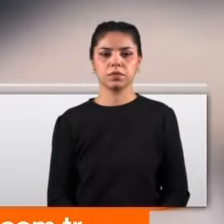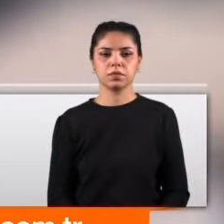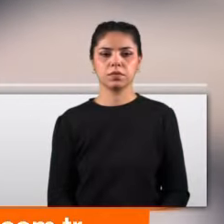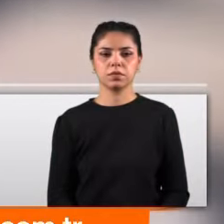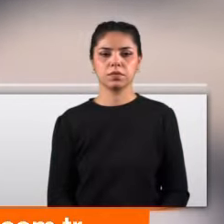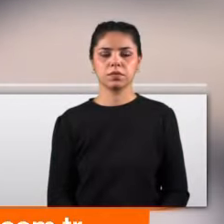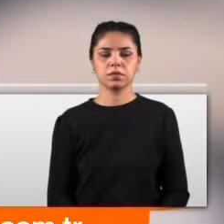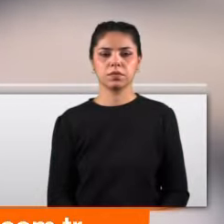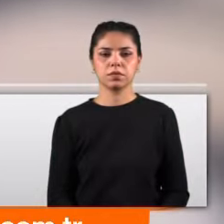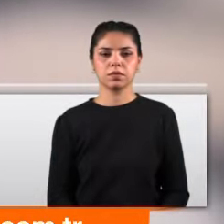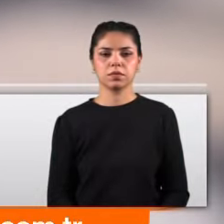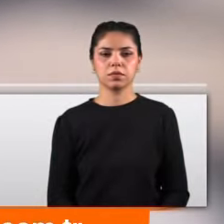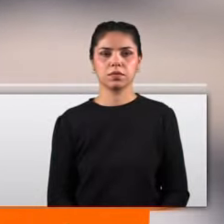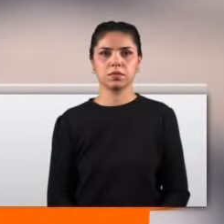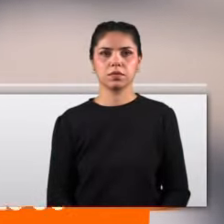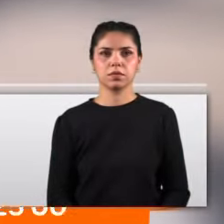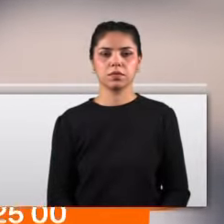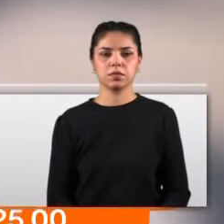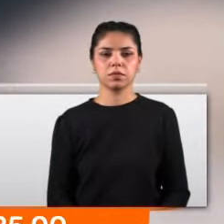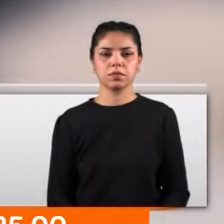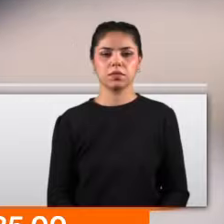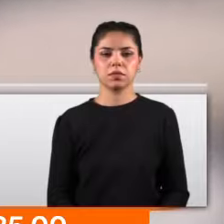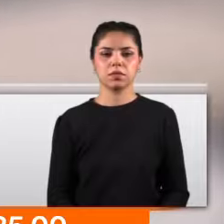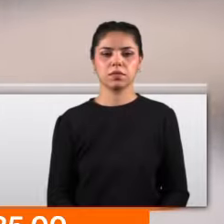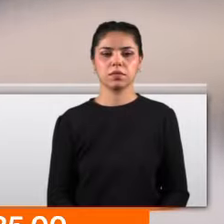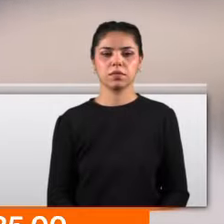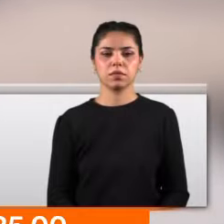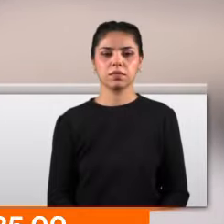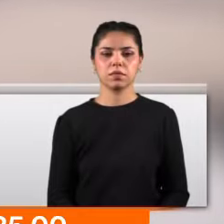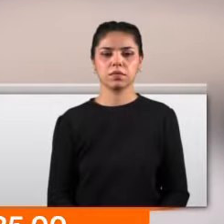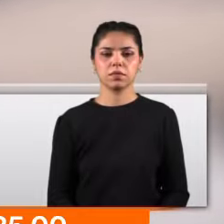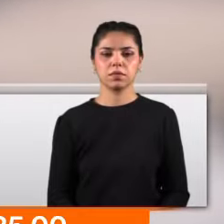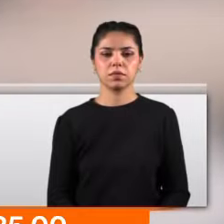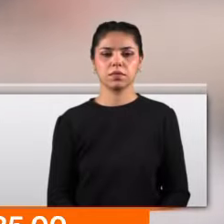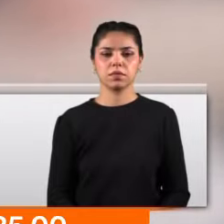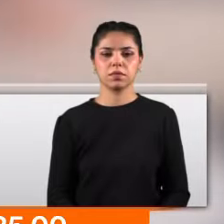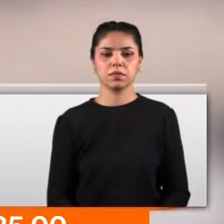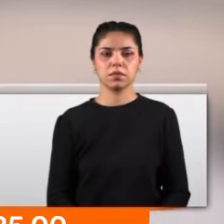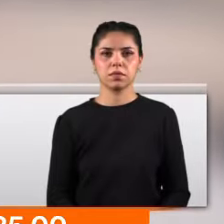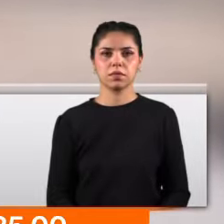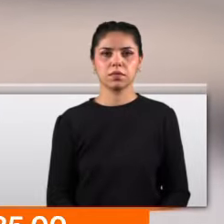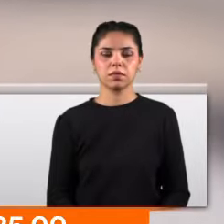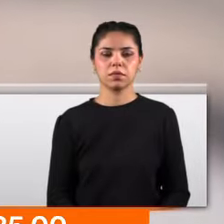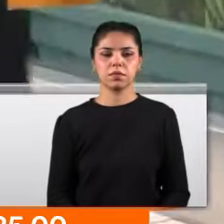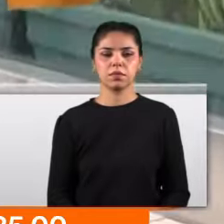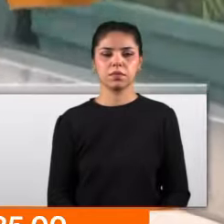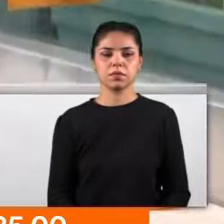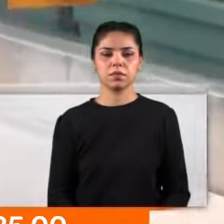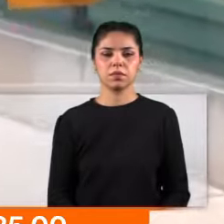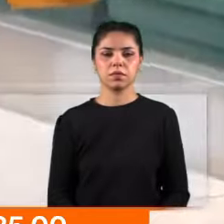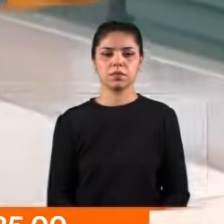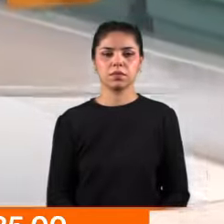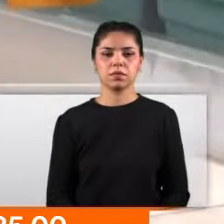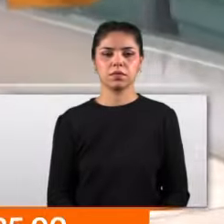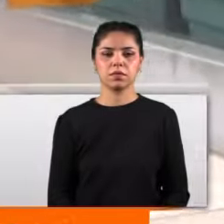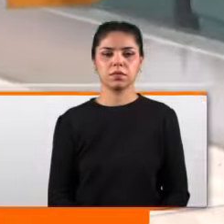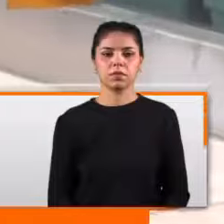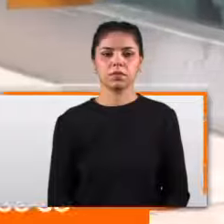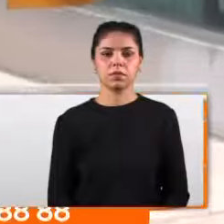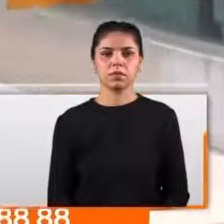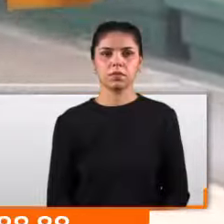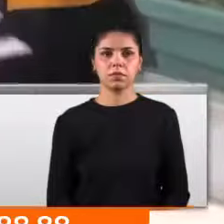Öyle düşün yani. O zaman iki katlı ev yaptırırım. Senin ruhu mu fakir? Ne yapayım? Koyu mu alayım? Ne yapayım? Ben kastım olayım. Ne alırdık? Gayrimenkul alırdık.